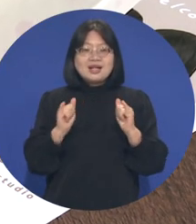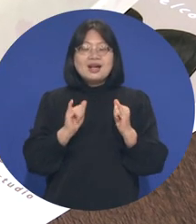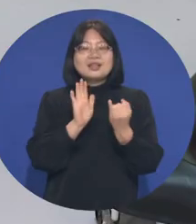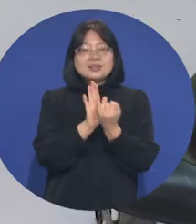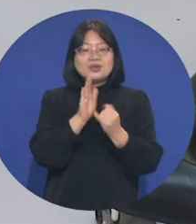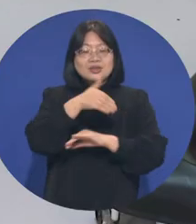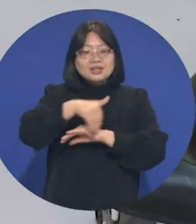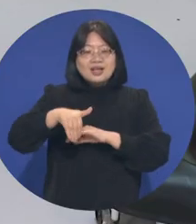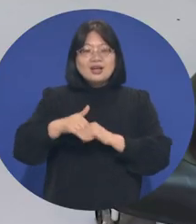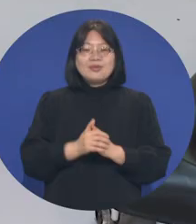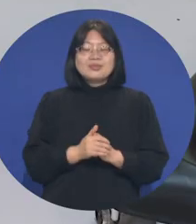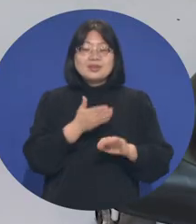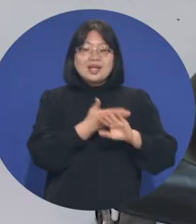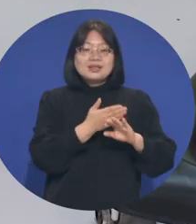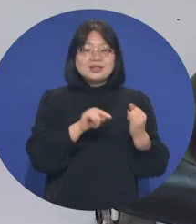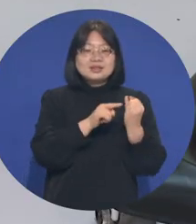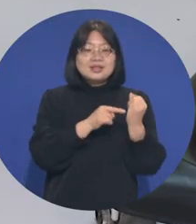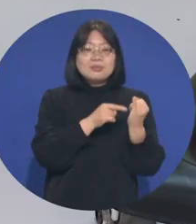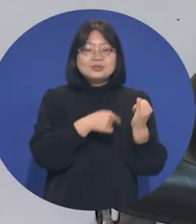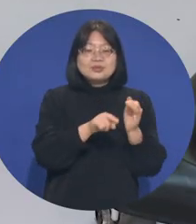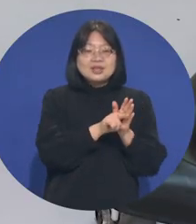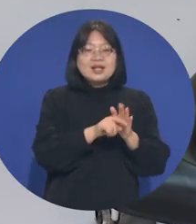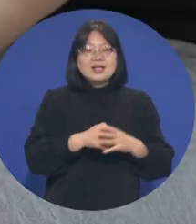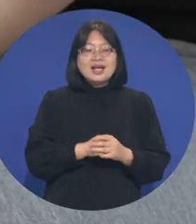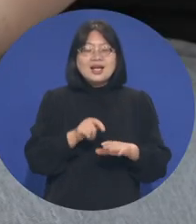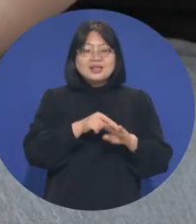계획입니다 한편 다른